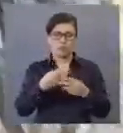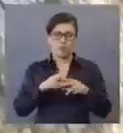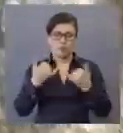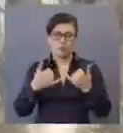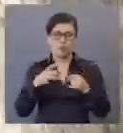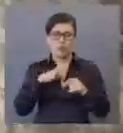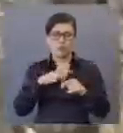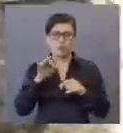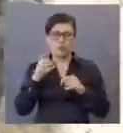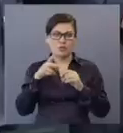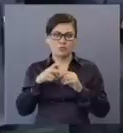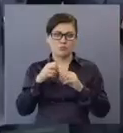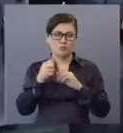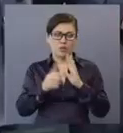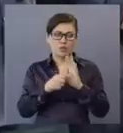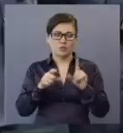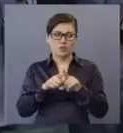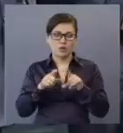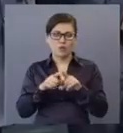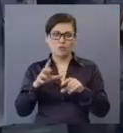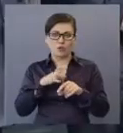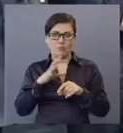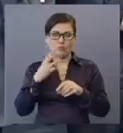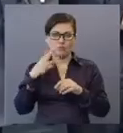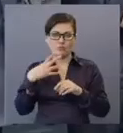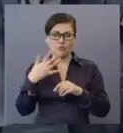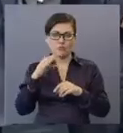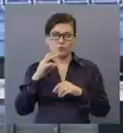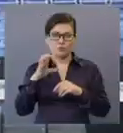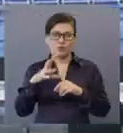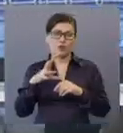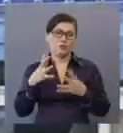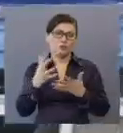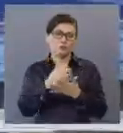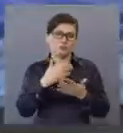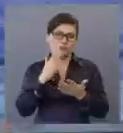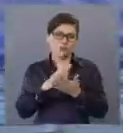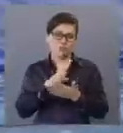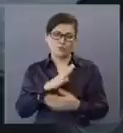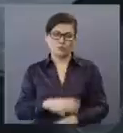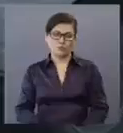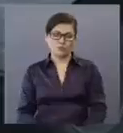Көкнар 2016 операциясы барысында есірткінің 35 тоннасы тәркіленген.